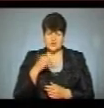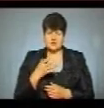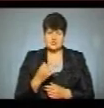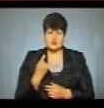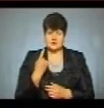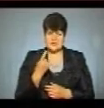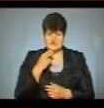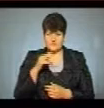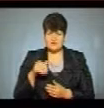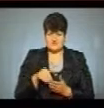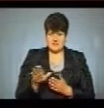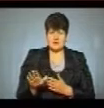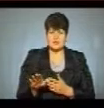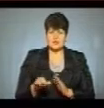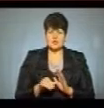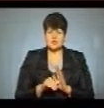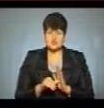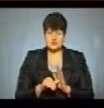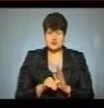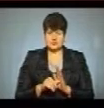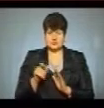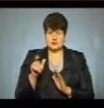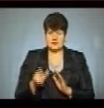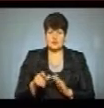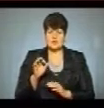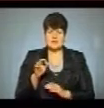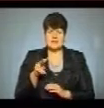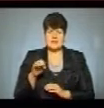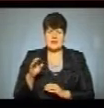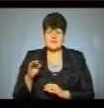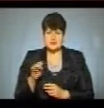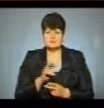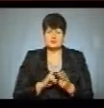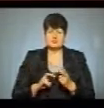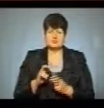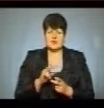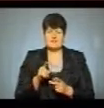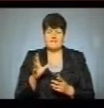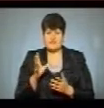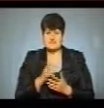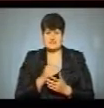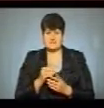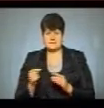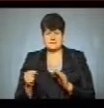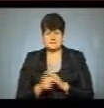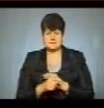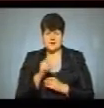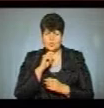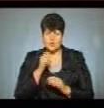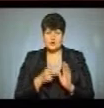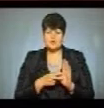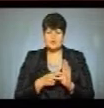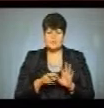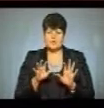один звинувачення відкидає. 6-го підозрюваного Олексія Левіна Служба безпеки розшукує. Він встиг виїхати з України. 7-й підозрюваний –